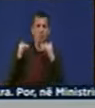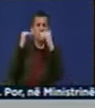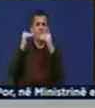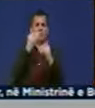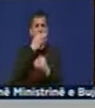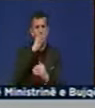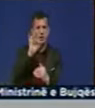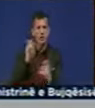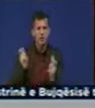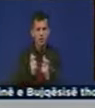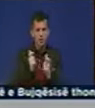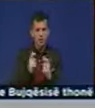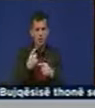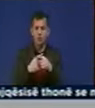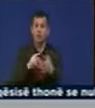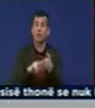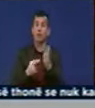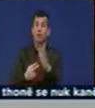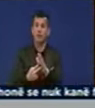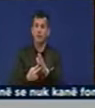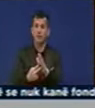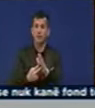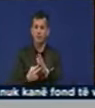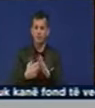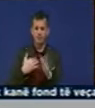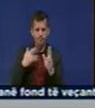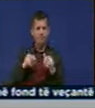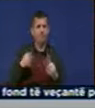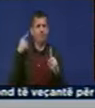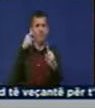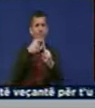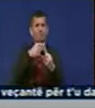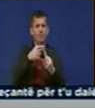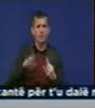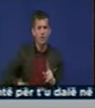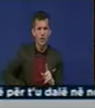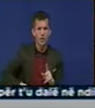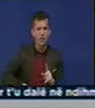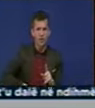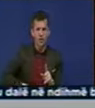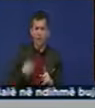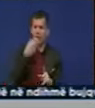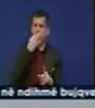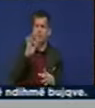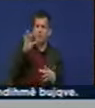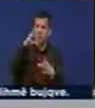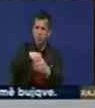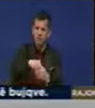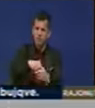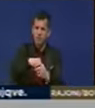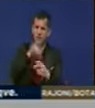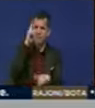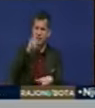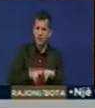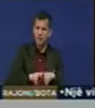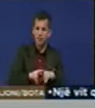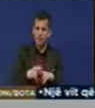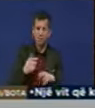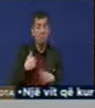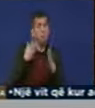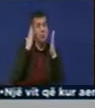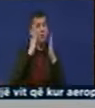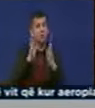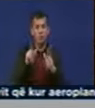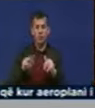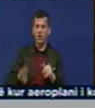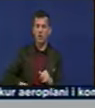avancuar shoqërore politike. Ne duhet të synojmë që gruaja të jetë sa më e përfshirë në vendimarrje. Unë besoj se